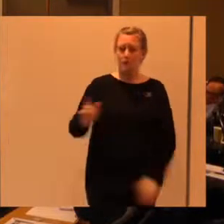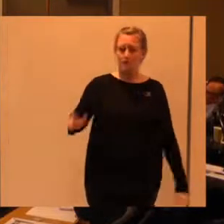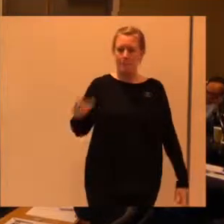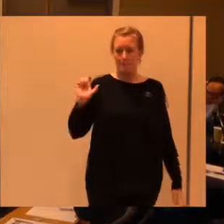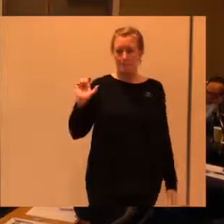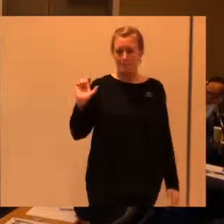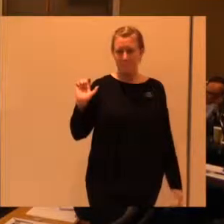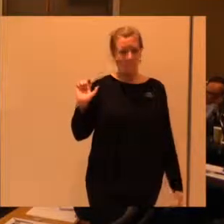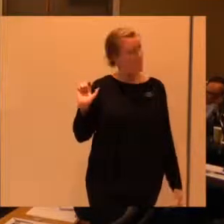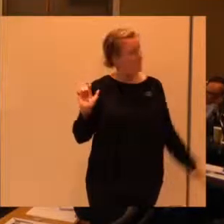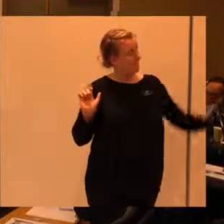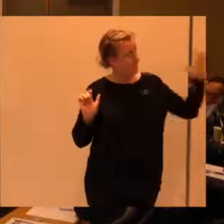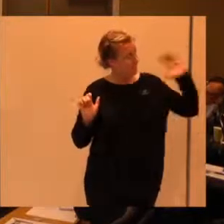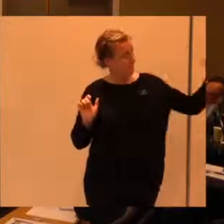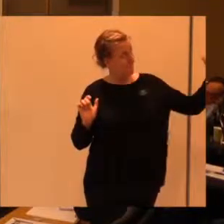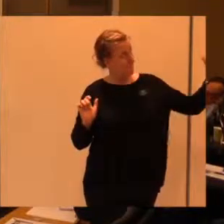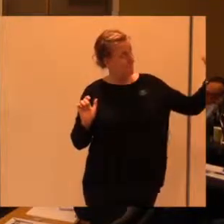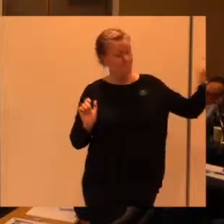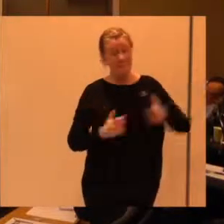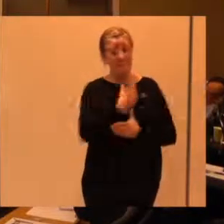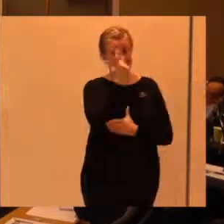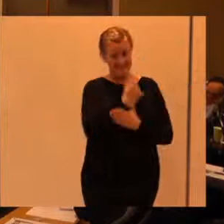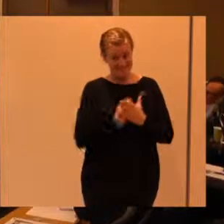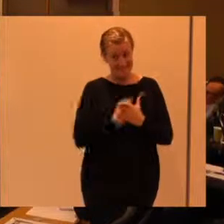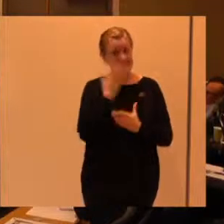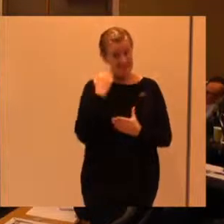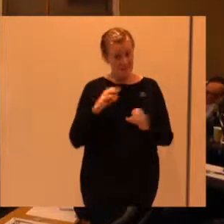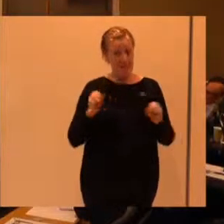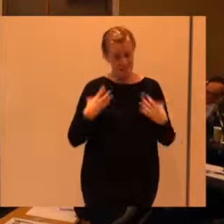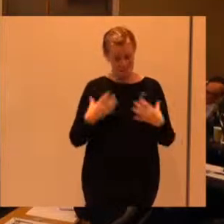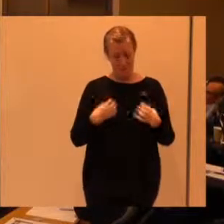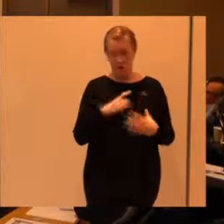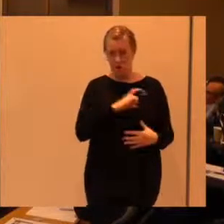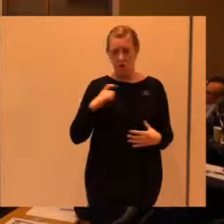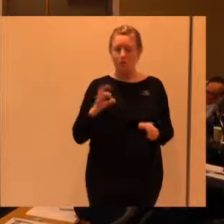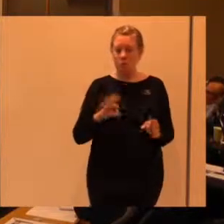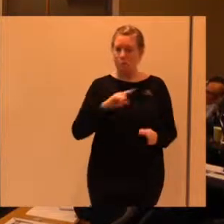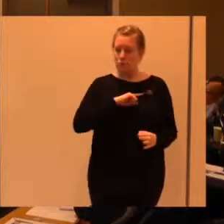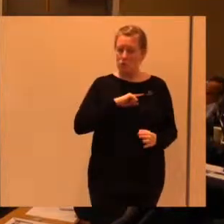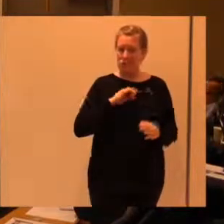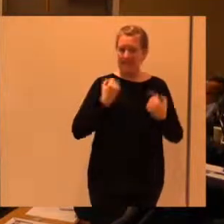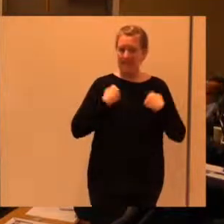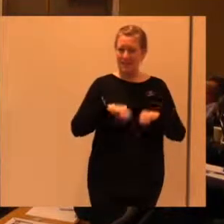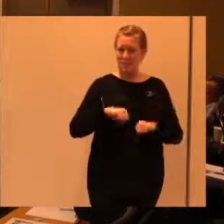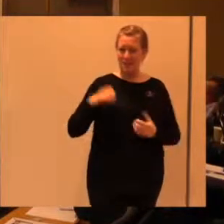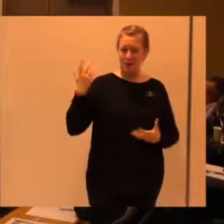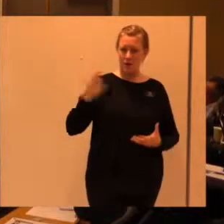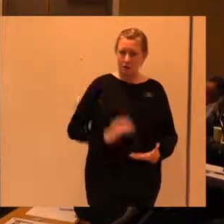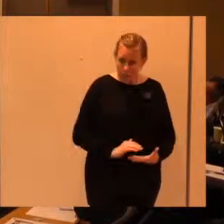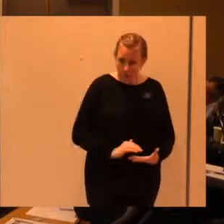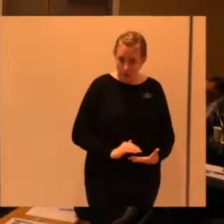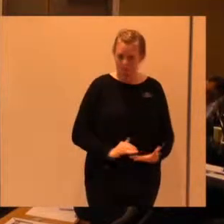Alltså kan design påverka hur mycket energi som vi konsumerar för att liksom ta in